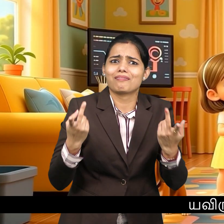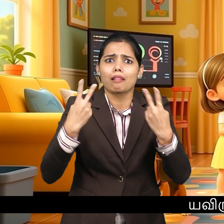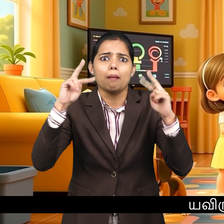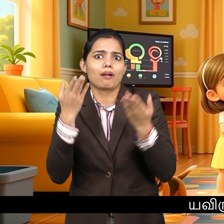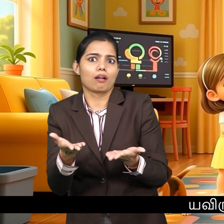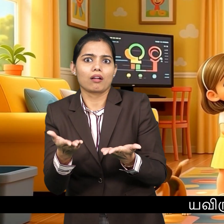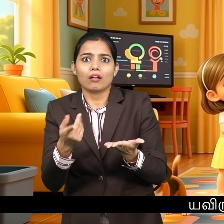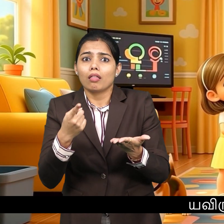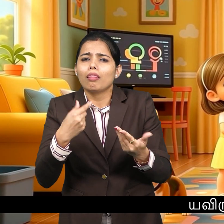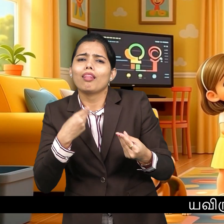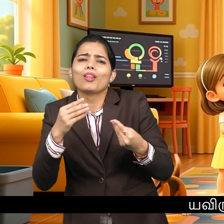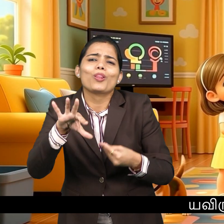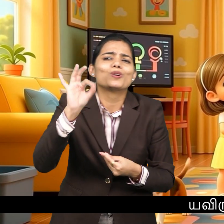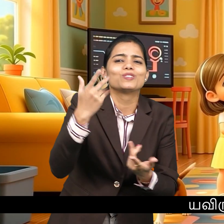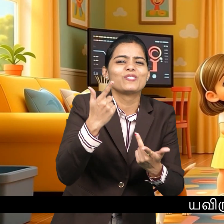விரும்புகிறீர்களா?